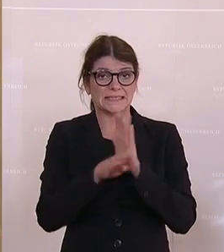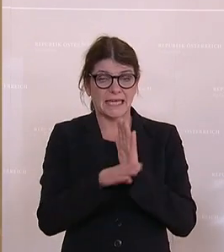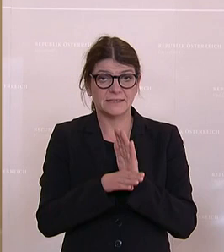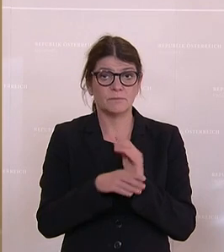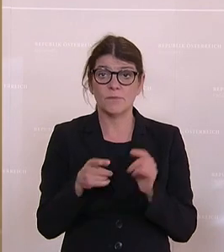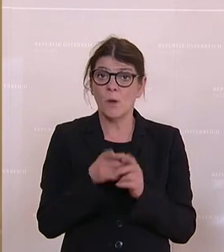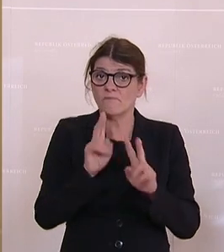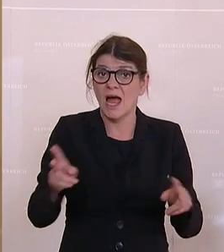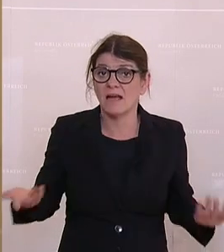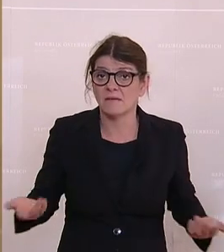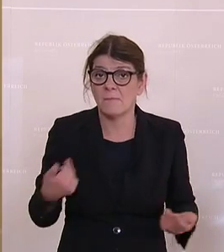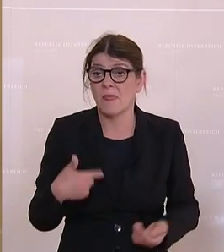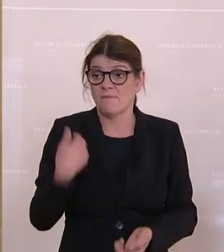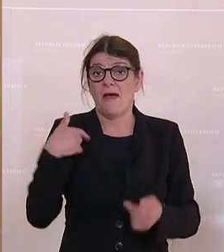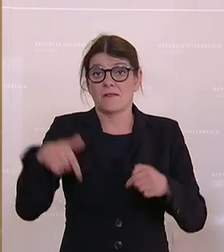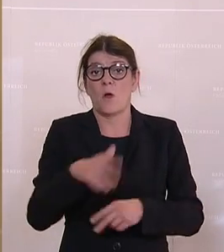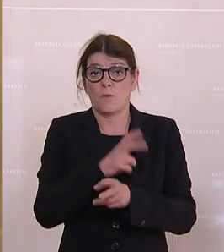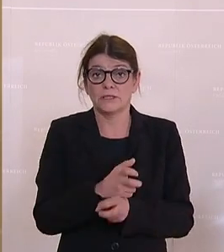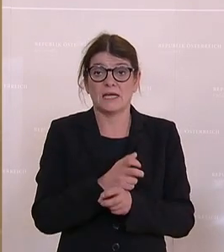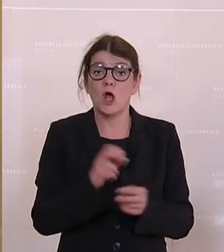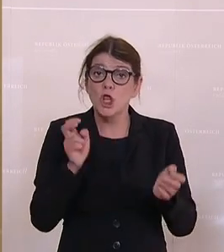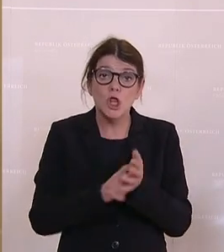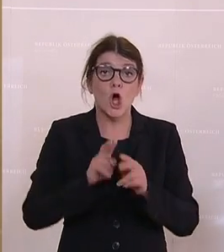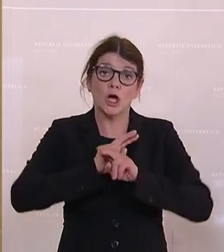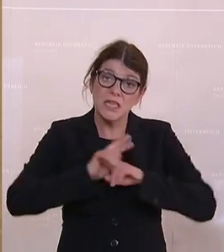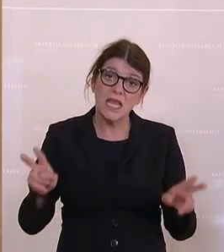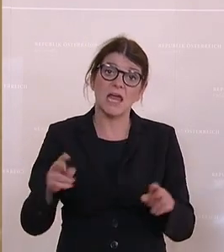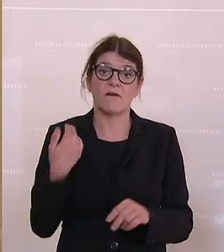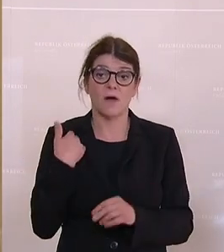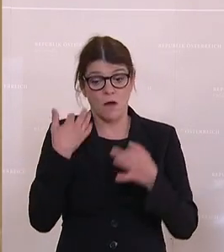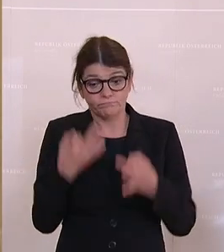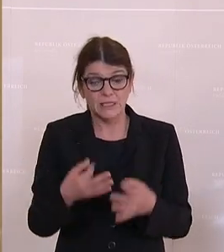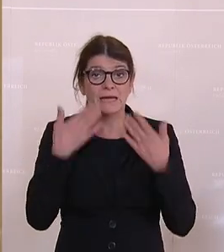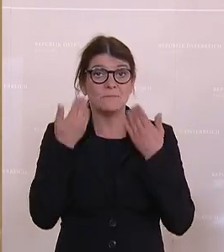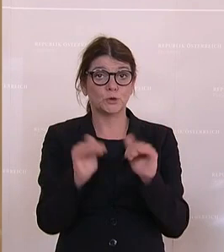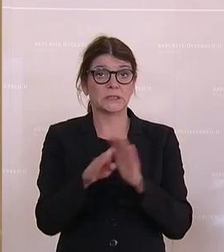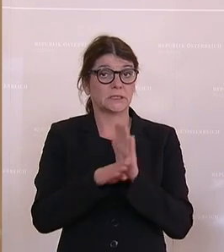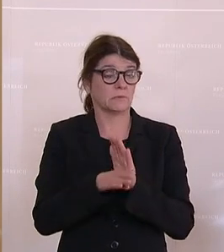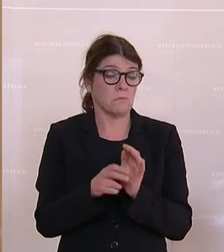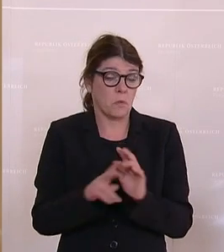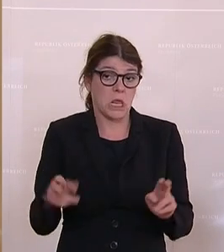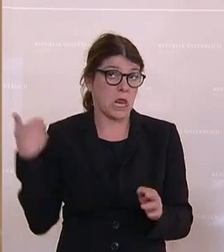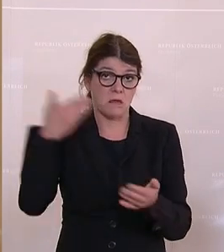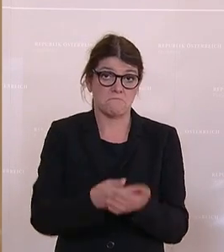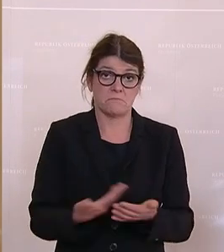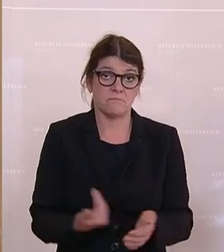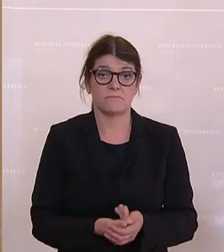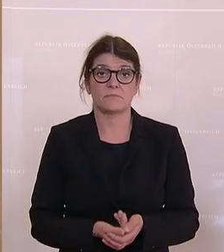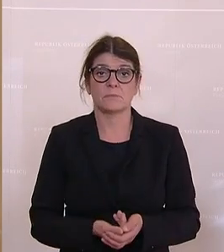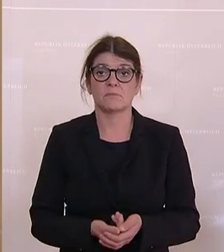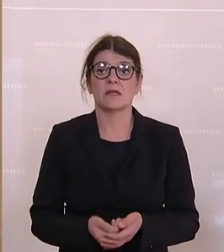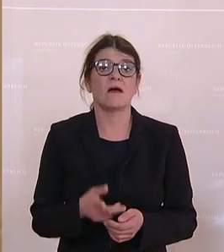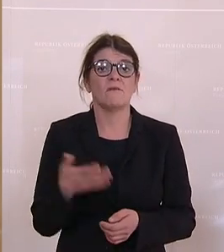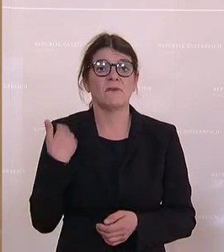die Wahrheit ist, wir hatten in Österreich noch nie ein wirksames Klimaschutzgesetz. Noch nie. Wir